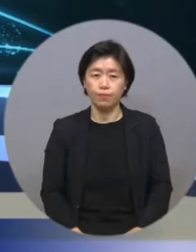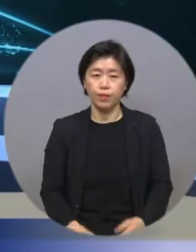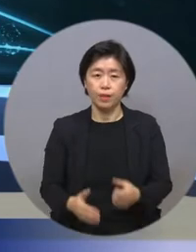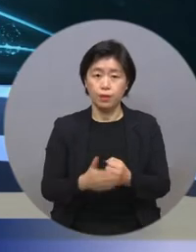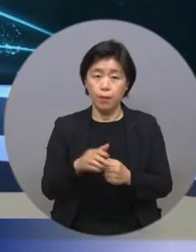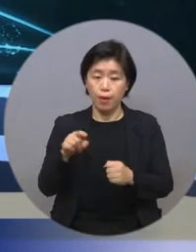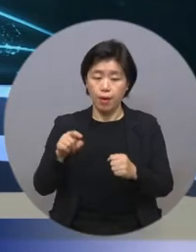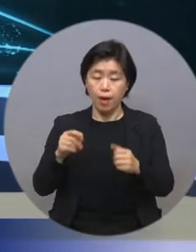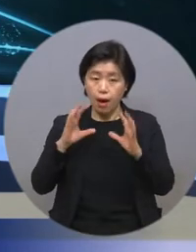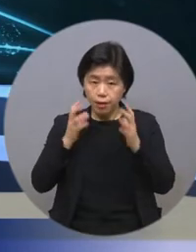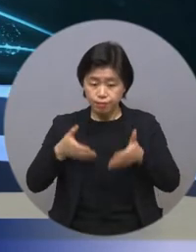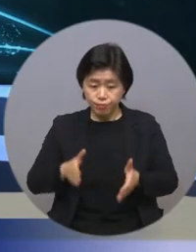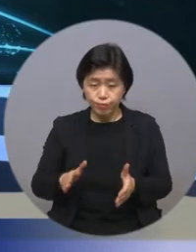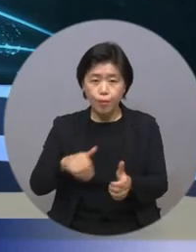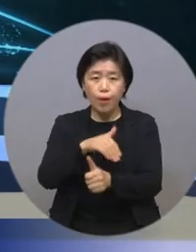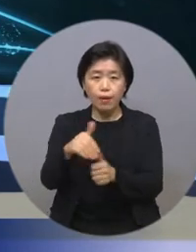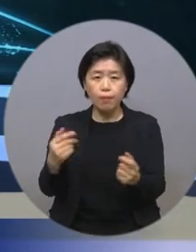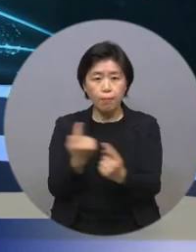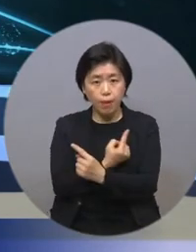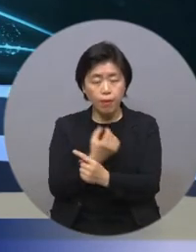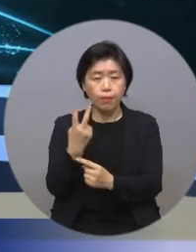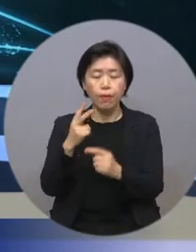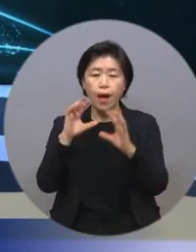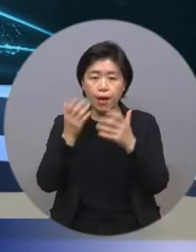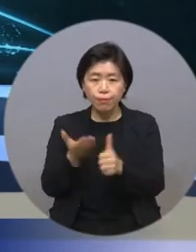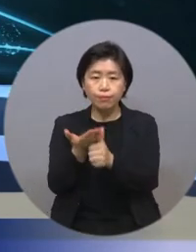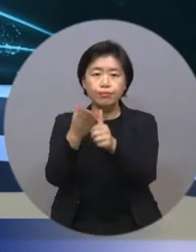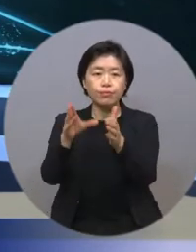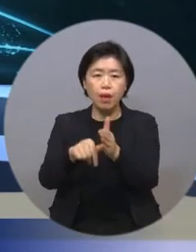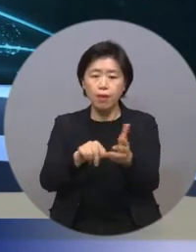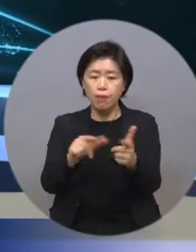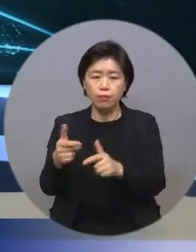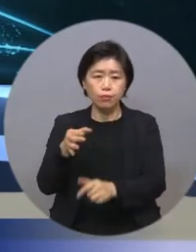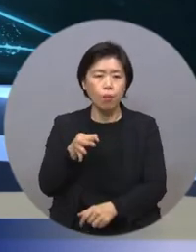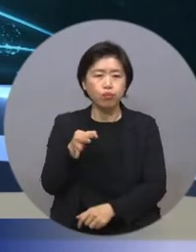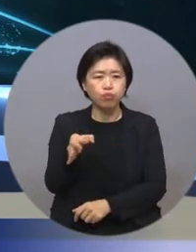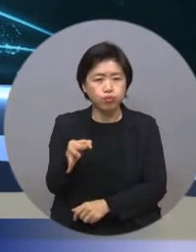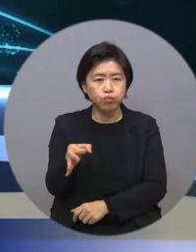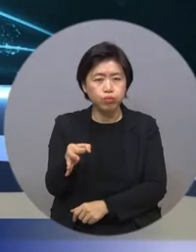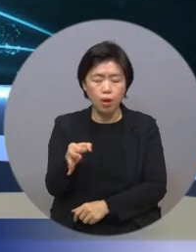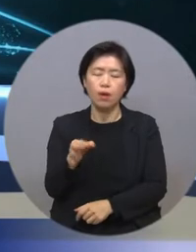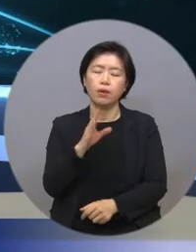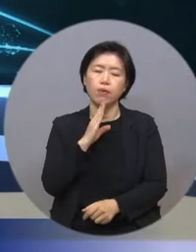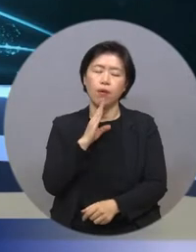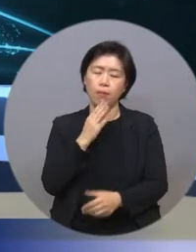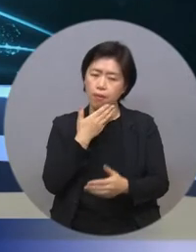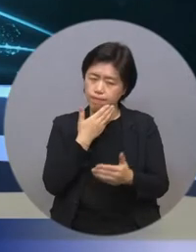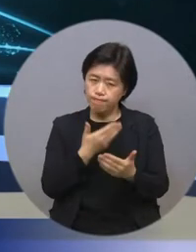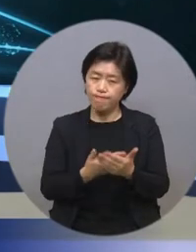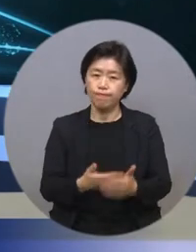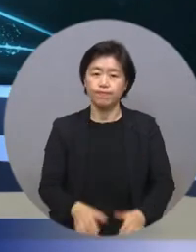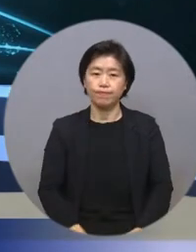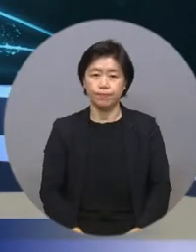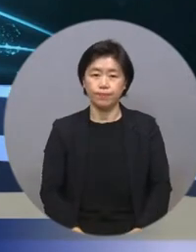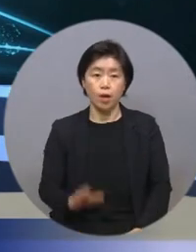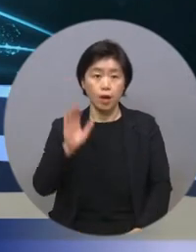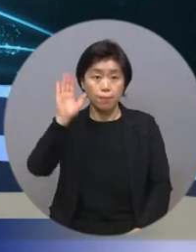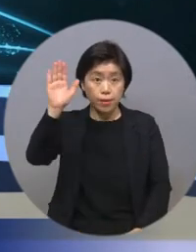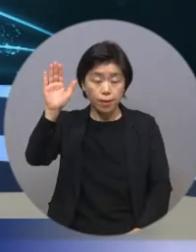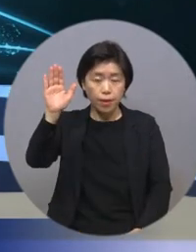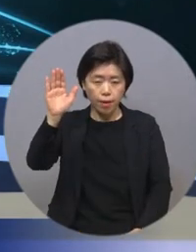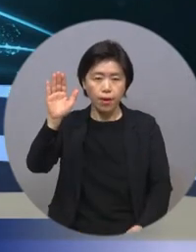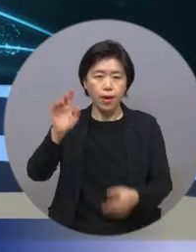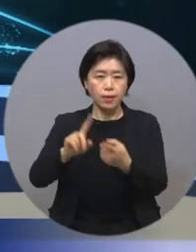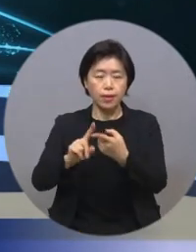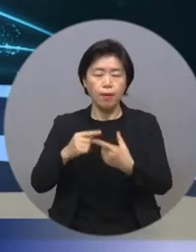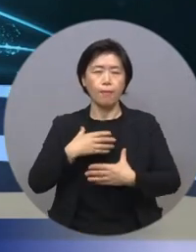이러한 출산 환경 개선과 육아비용 경감과 같은 지원 정책 마련이 시급한 상황입니다. 미래가 보장된